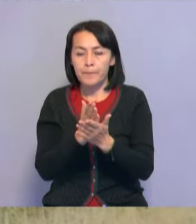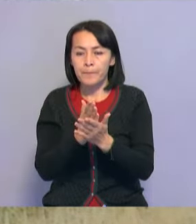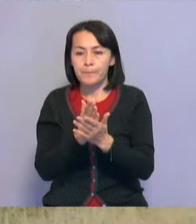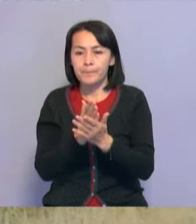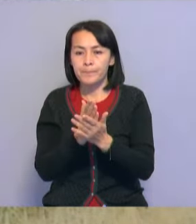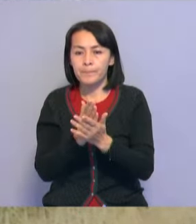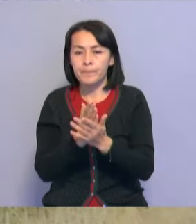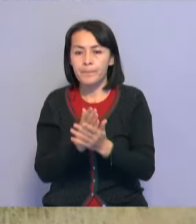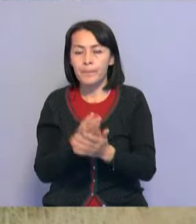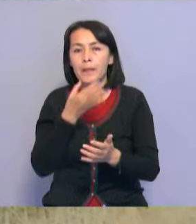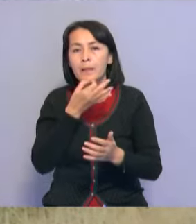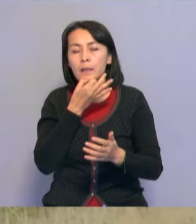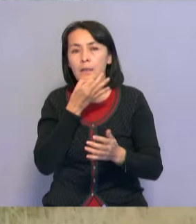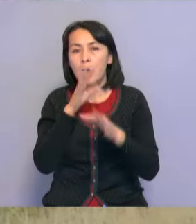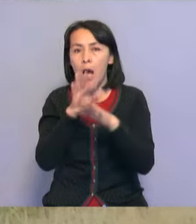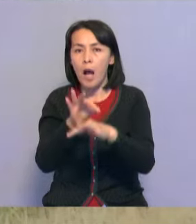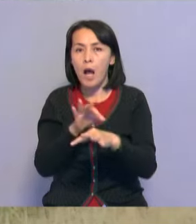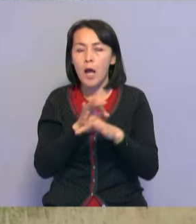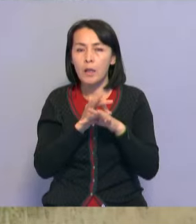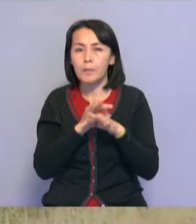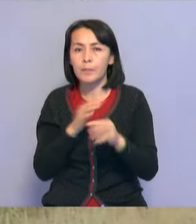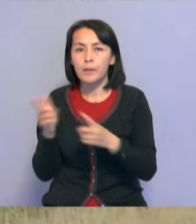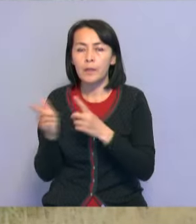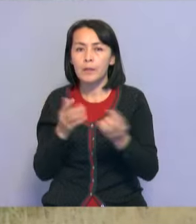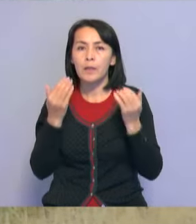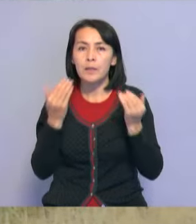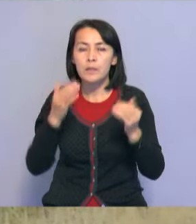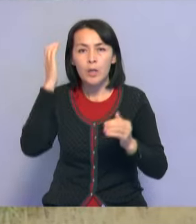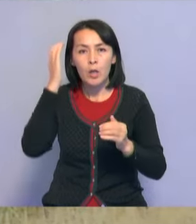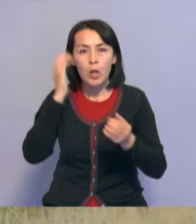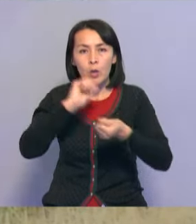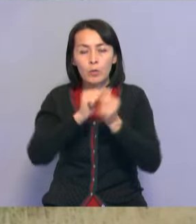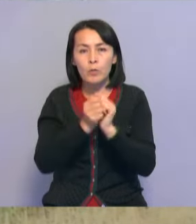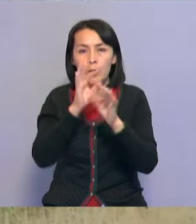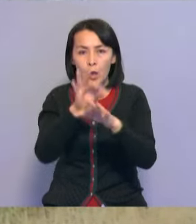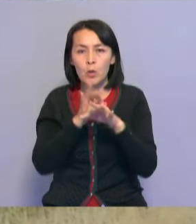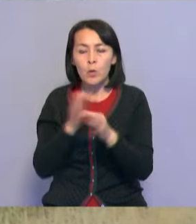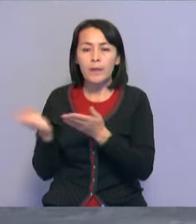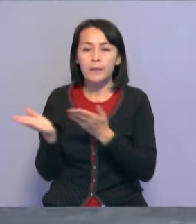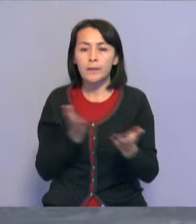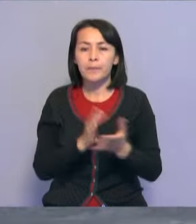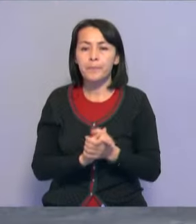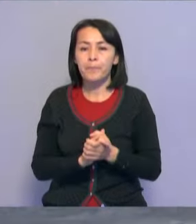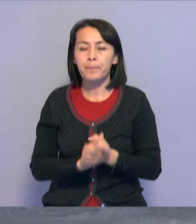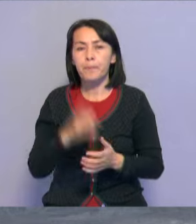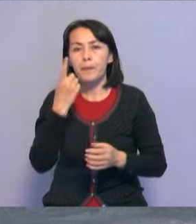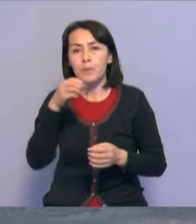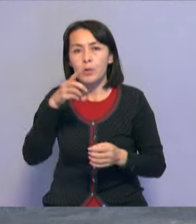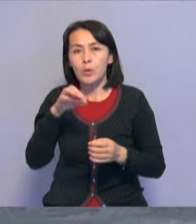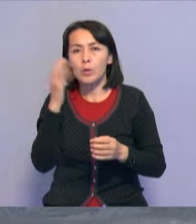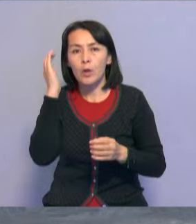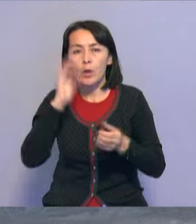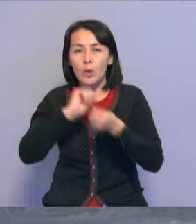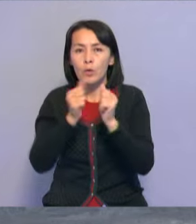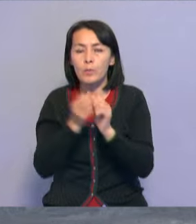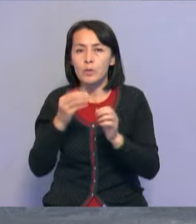Сол ерте қамданып, әзірден көмір алуға келіп, соны алып жатырмын. Бір тонна көмірдің